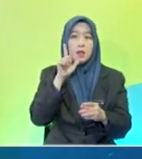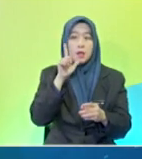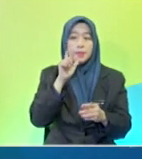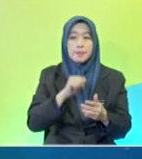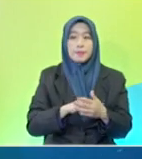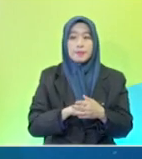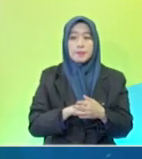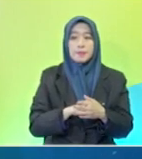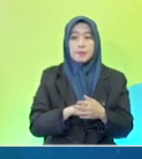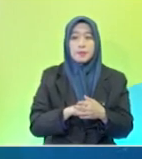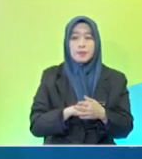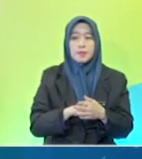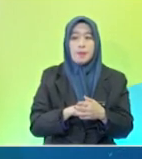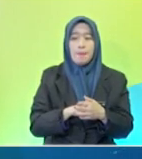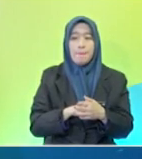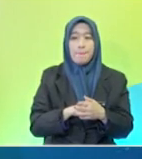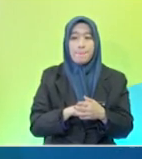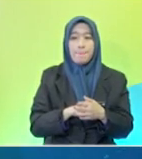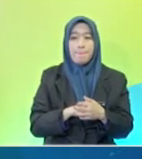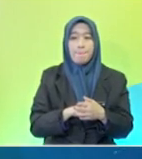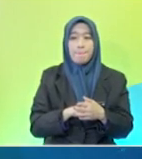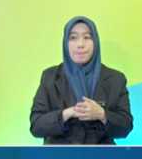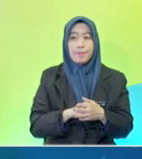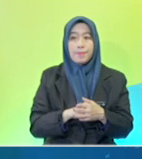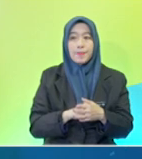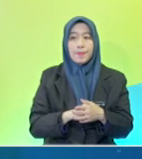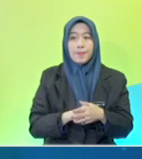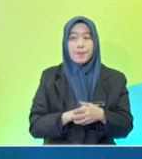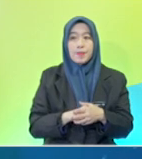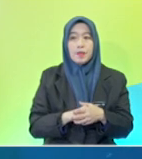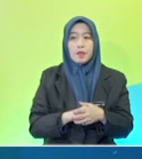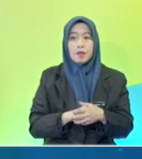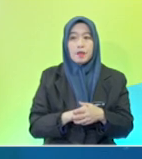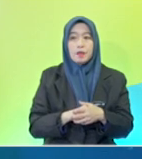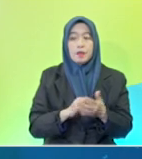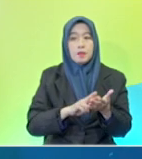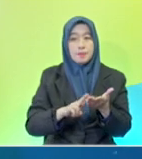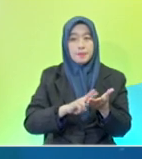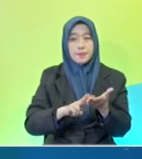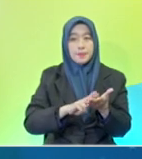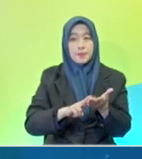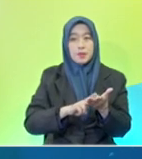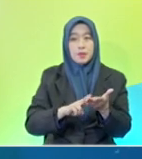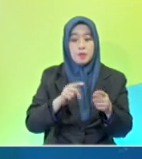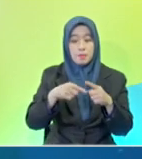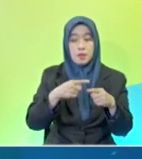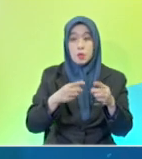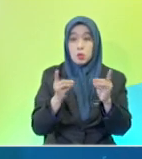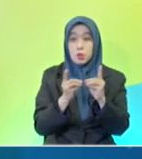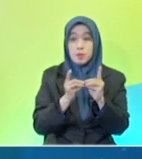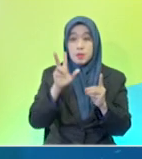Okey, Alia. Alia. Ya. Okey, cuba baca apabila kita berjumpa dengan tiga